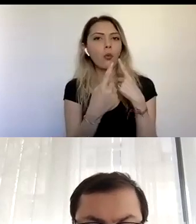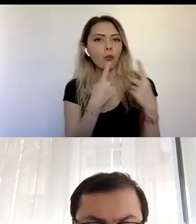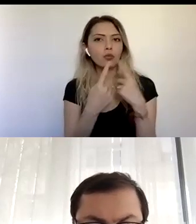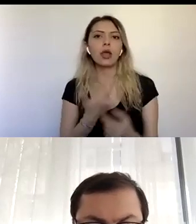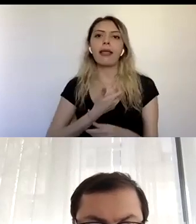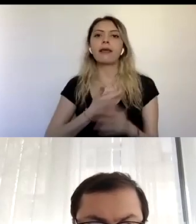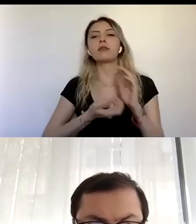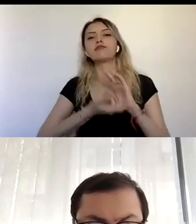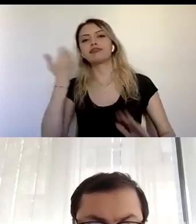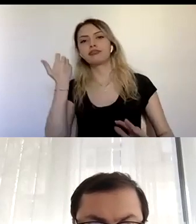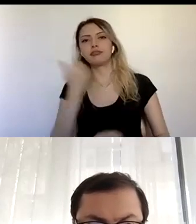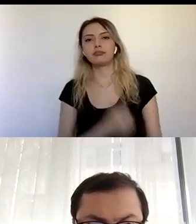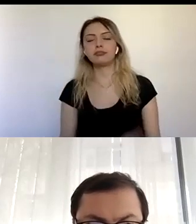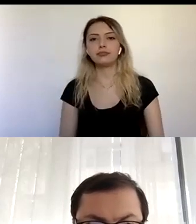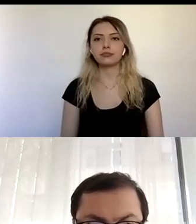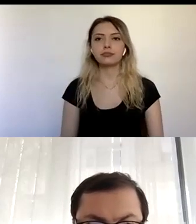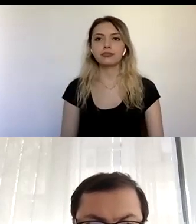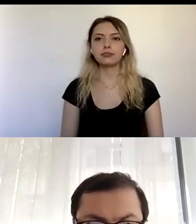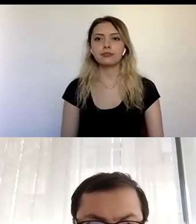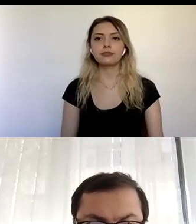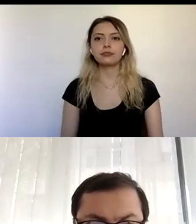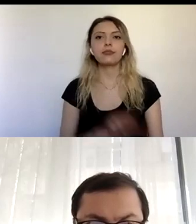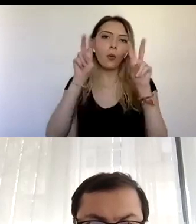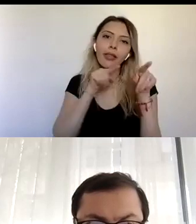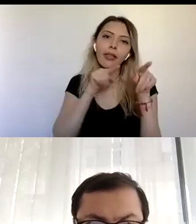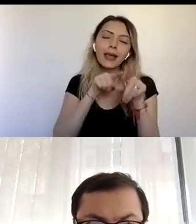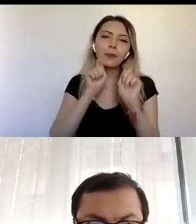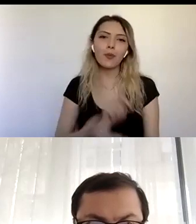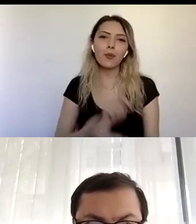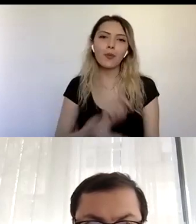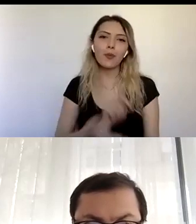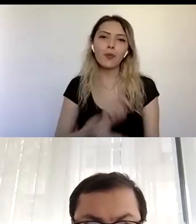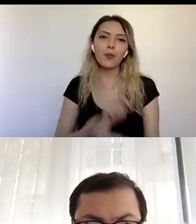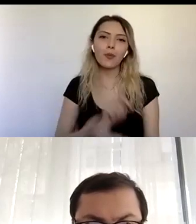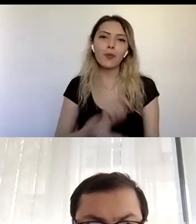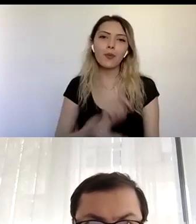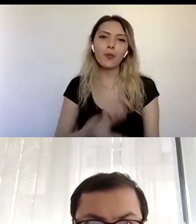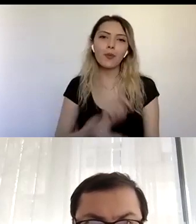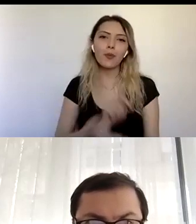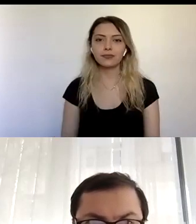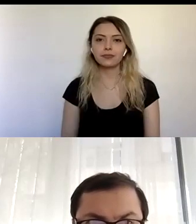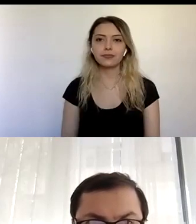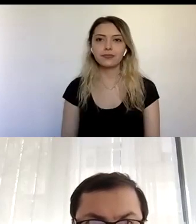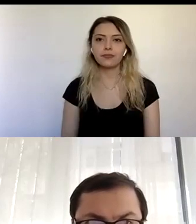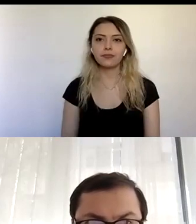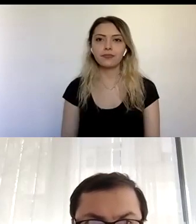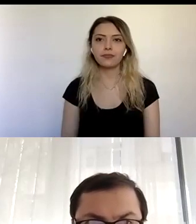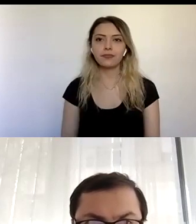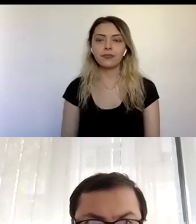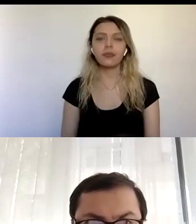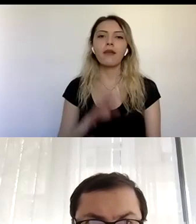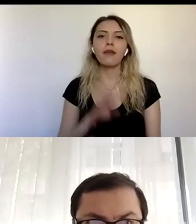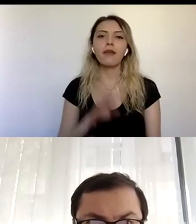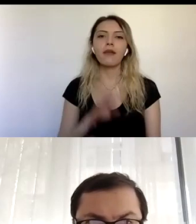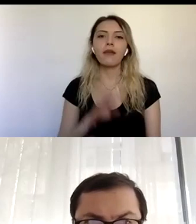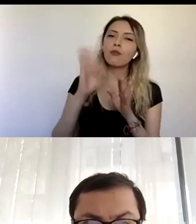çekildi. Konunun takipçisiyiz. Herhangi bir izleme, herhangi bir kişi veya herhangi bir devlet veya